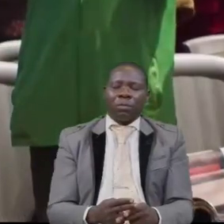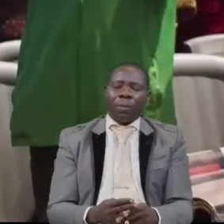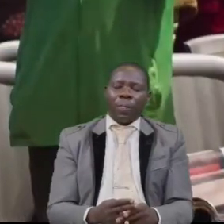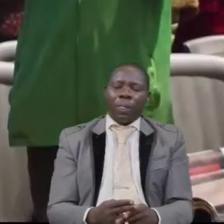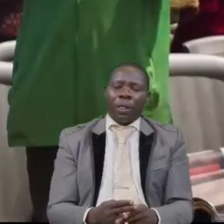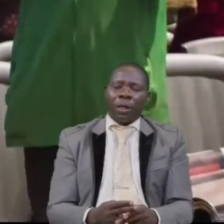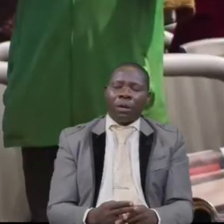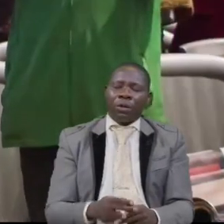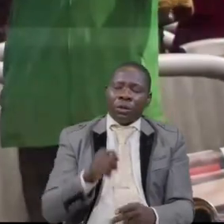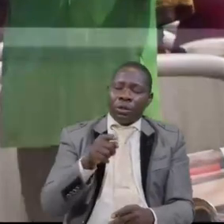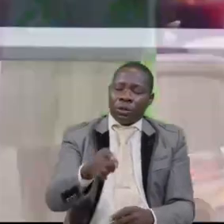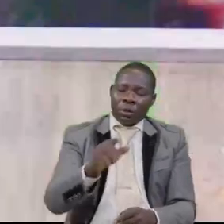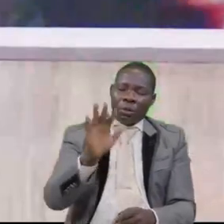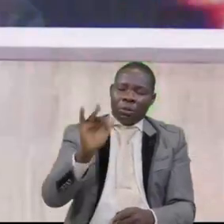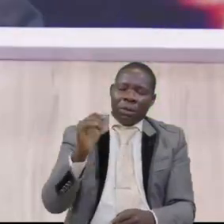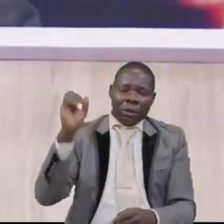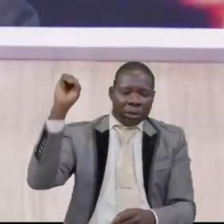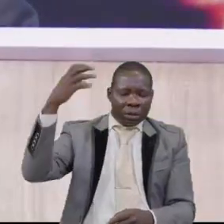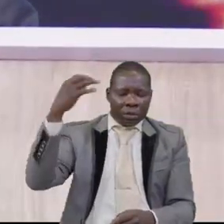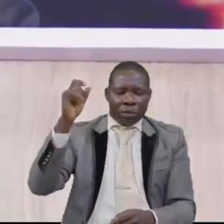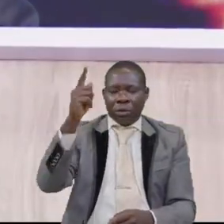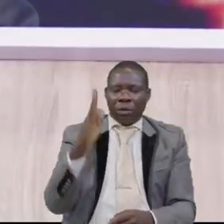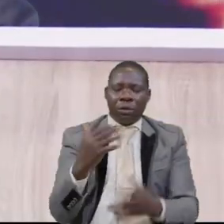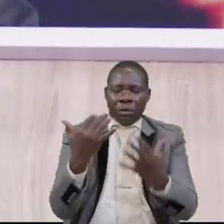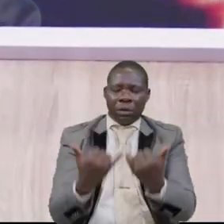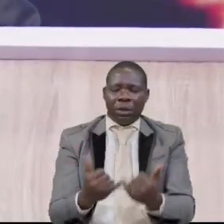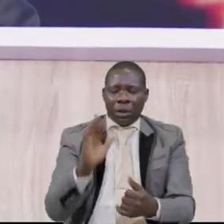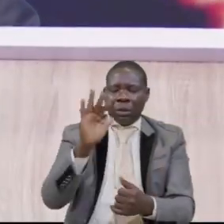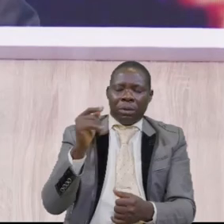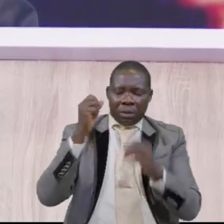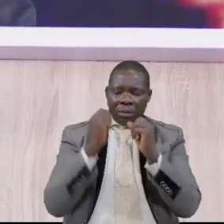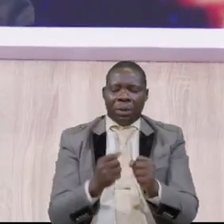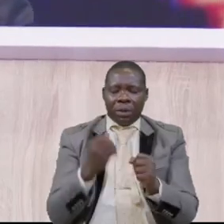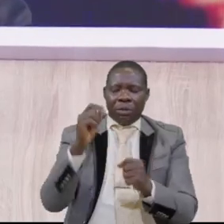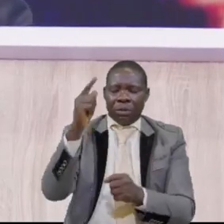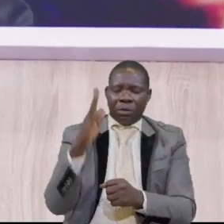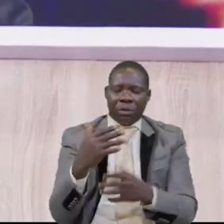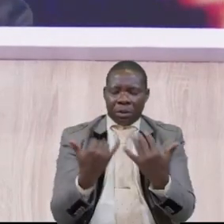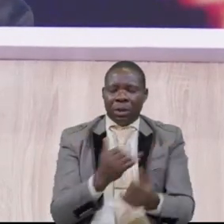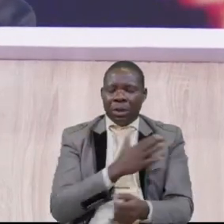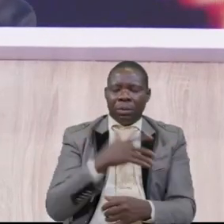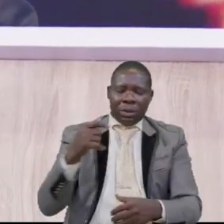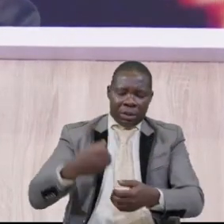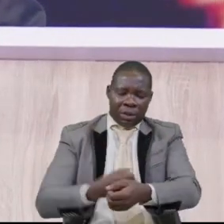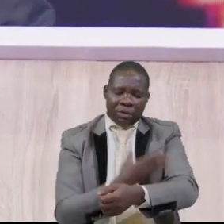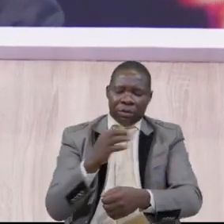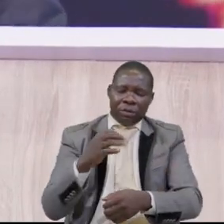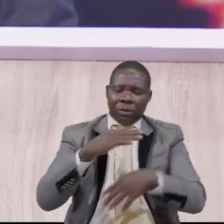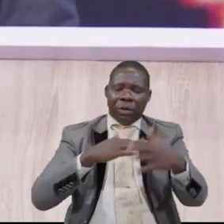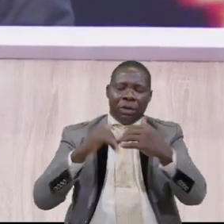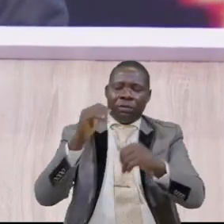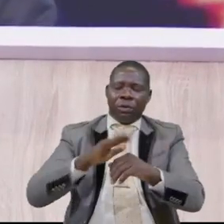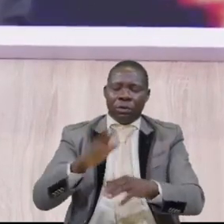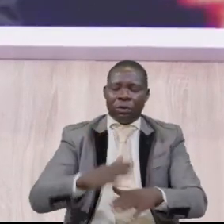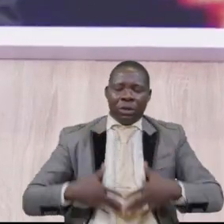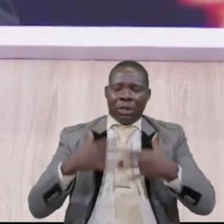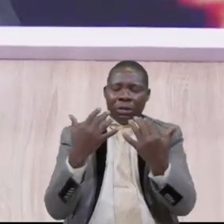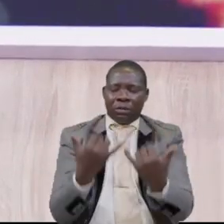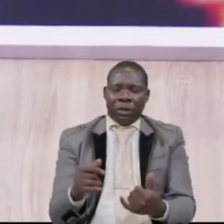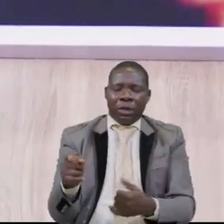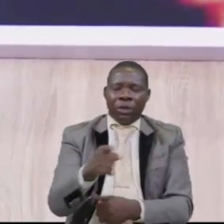Vous, par la grâce de Dieu maintenant, par la puissance de Dieu maintenant, par l'influence du ciel dans votre vie maintenant,